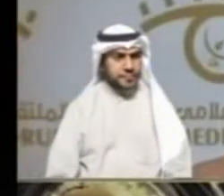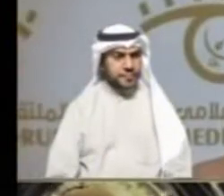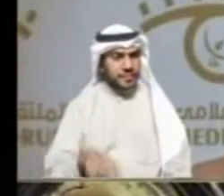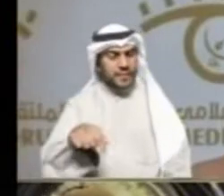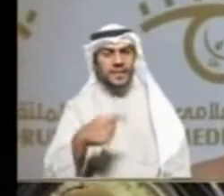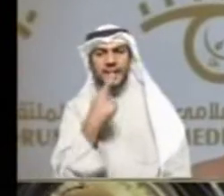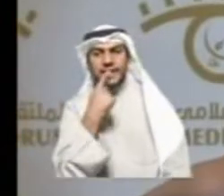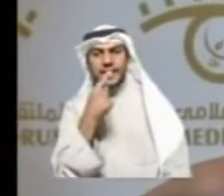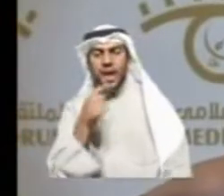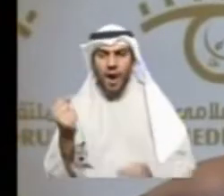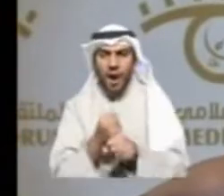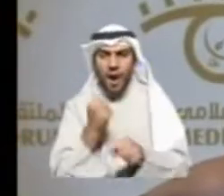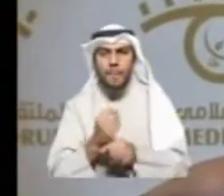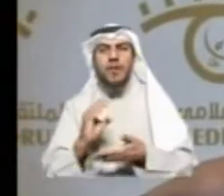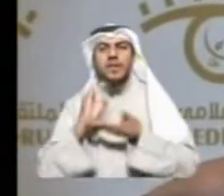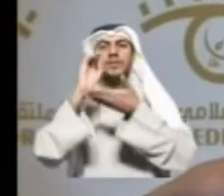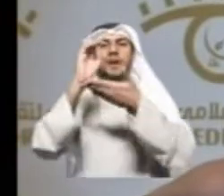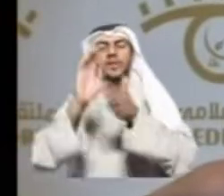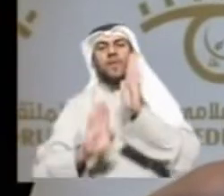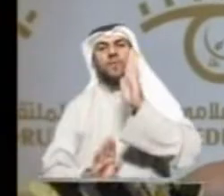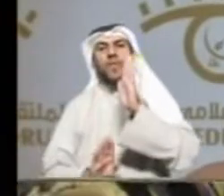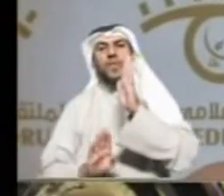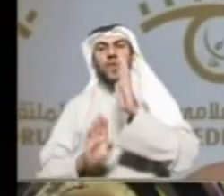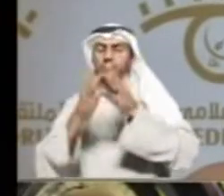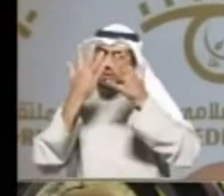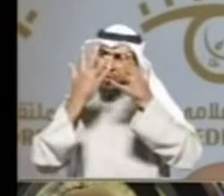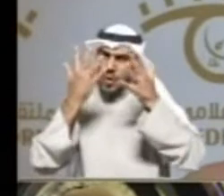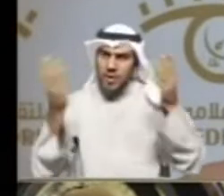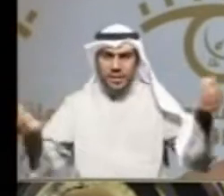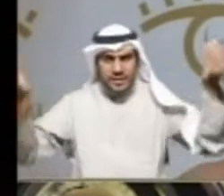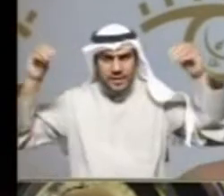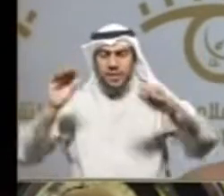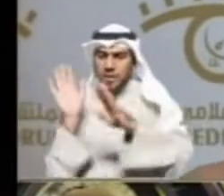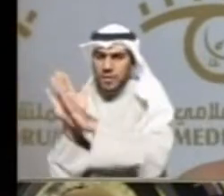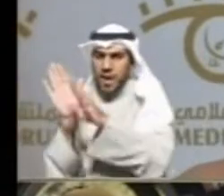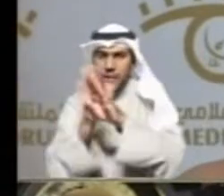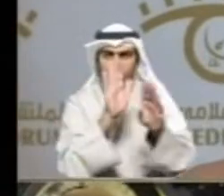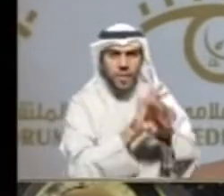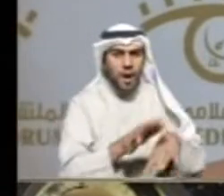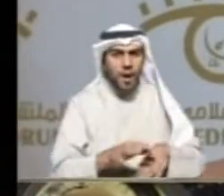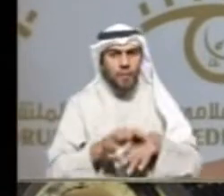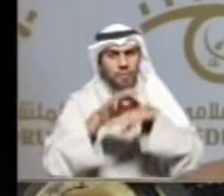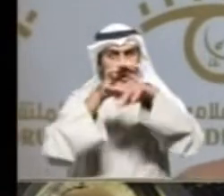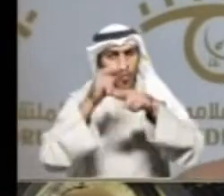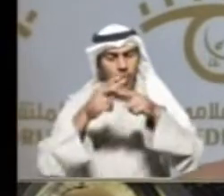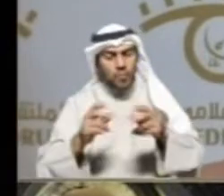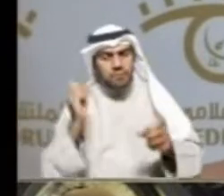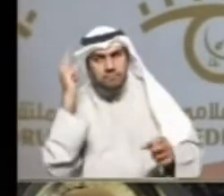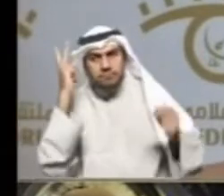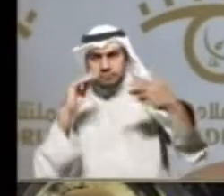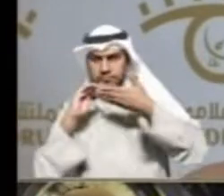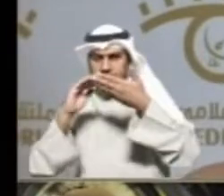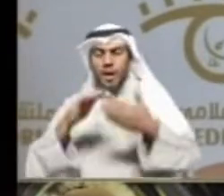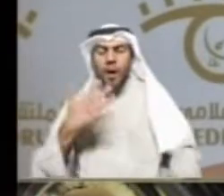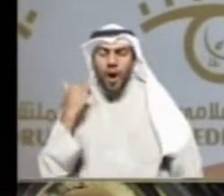تطوير هذه الجائزة بشكل أكبر لتشمل مجالات أكثر، ندعم ونشجع الإبداع في الكويت ونشجع الإبداع في أيضا